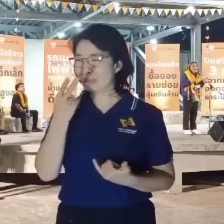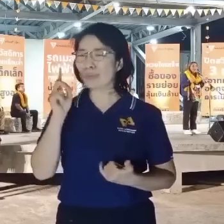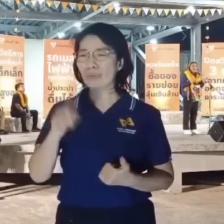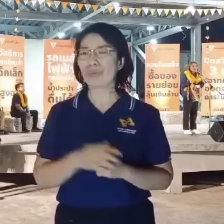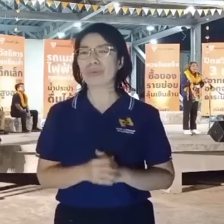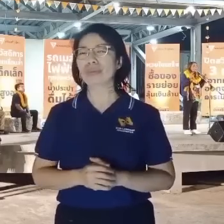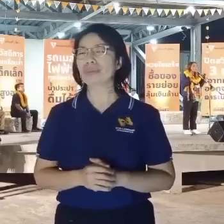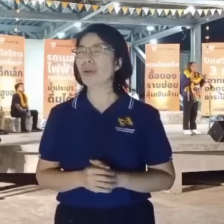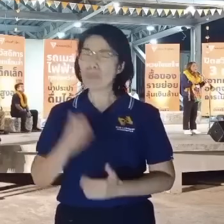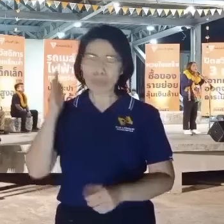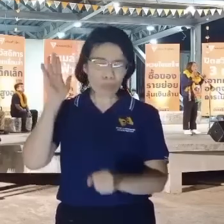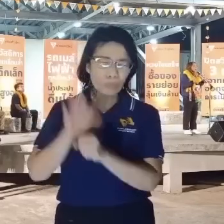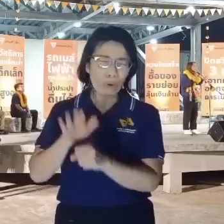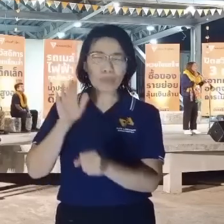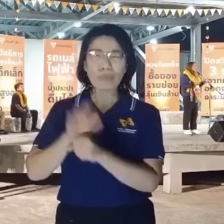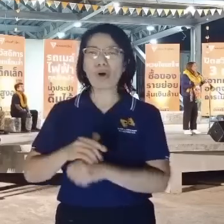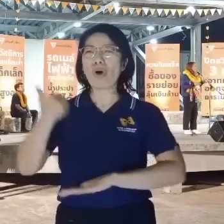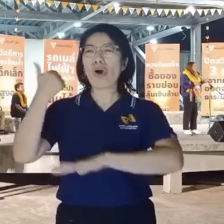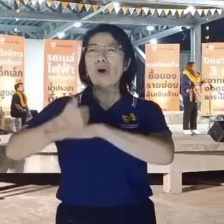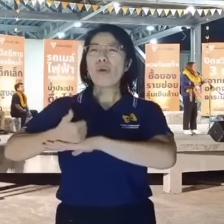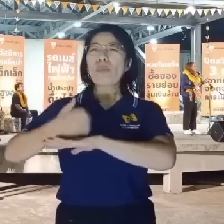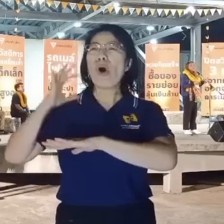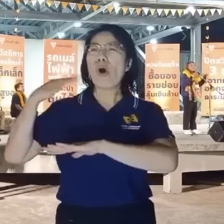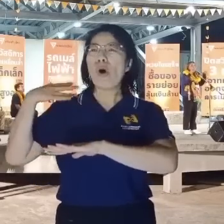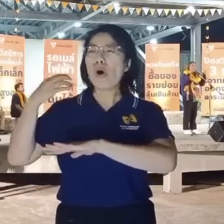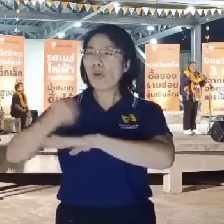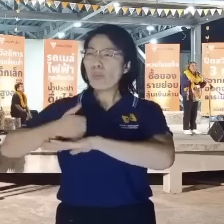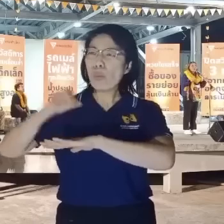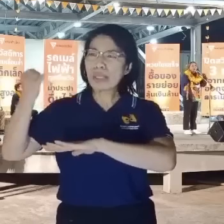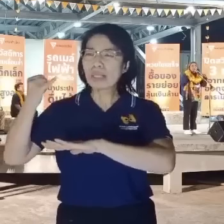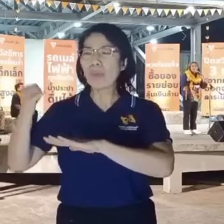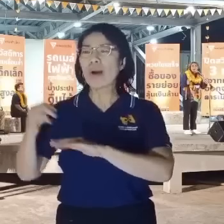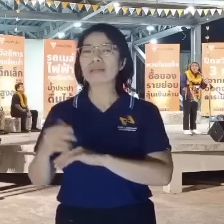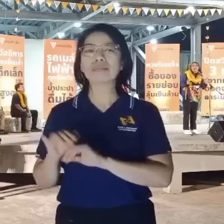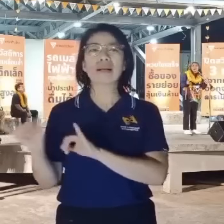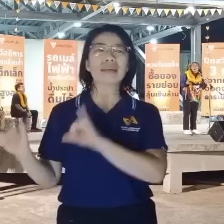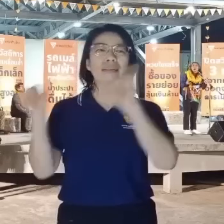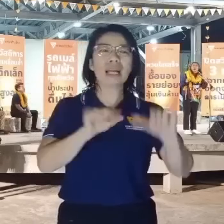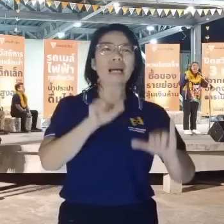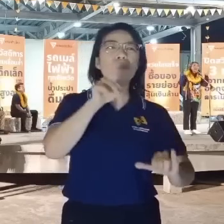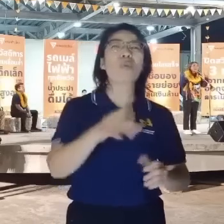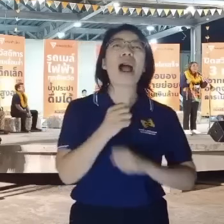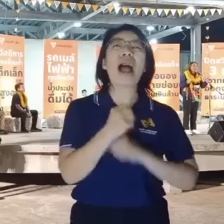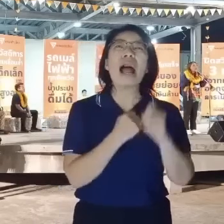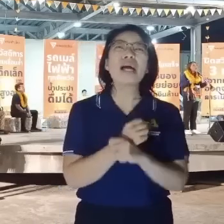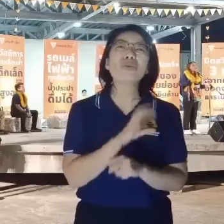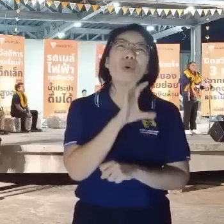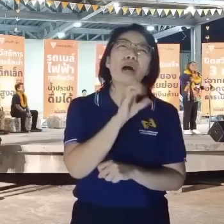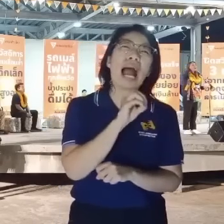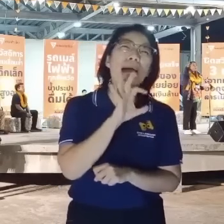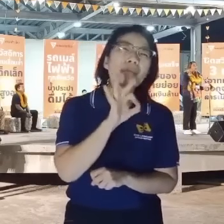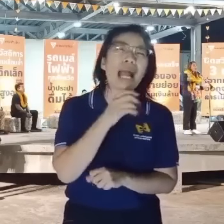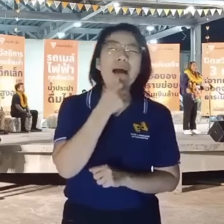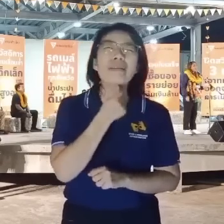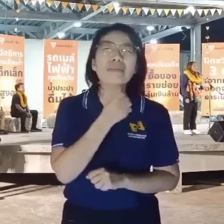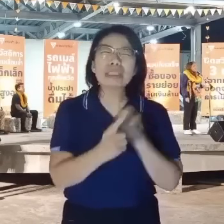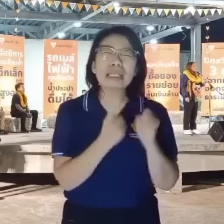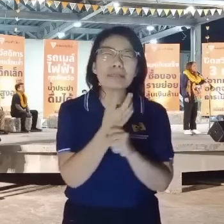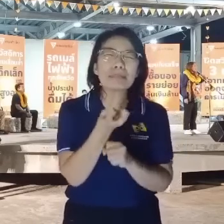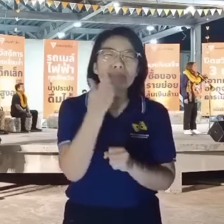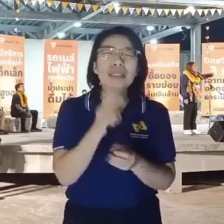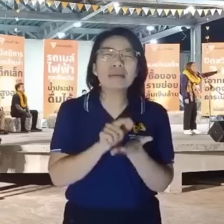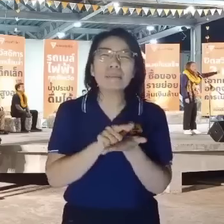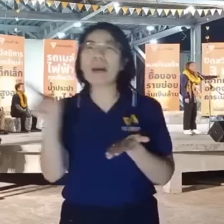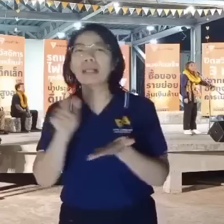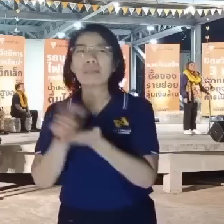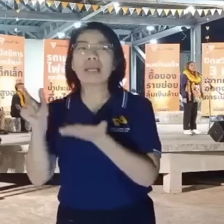พอกันทีกับผู้ว่ารอเกษียณที่มาอยู่จังหวัดพิษณุโลกครั้งละปี2ปีแล้วก็ไปไม่เ